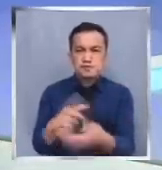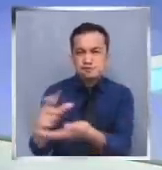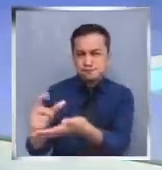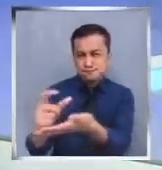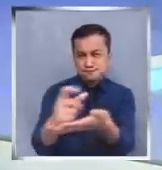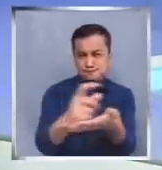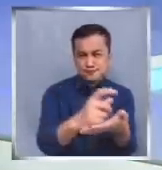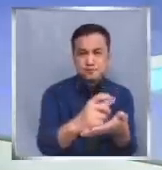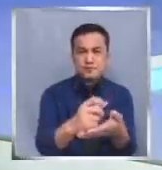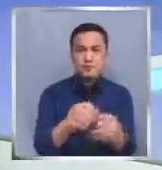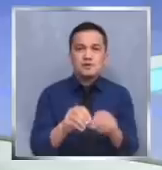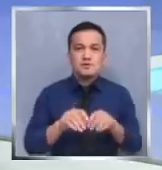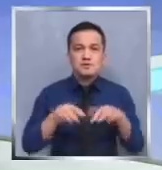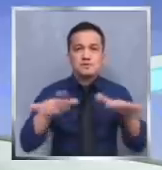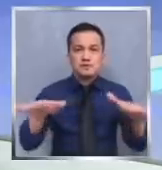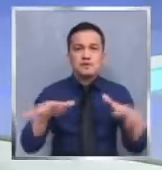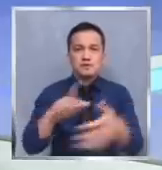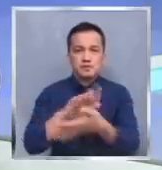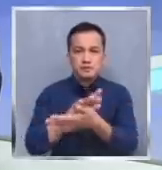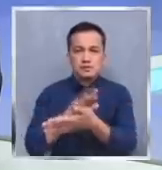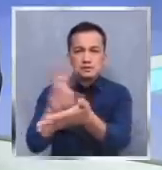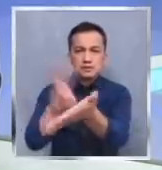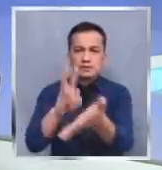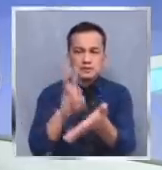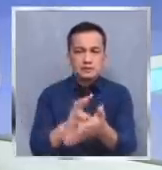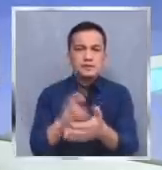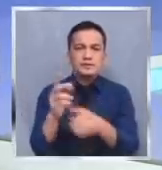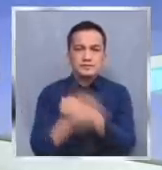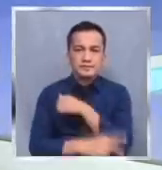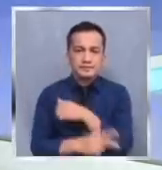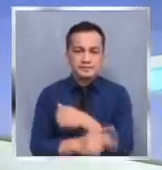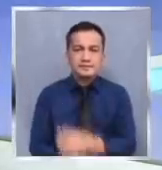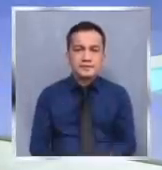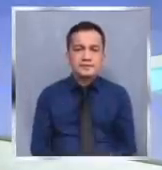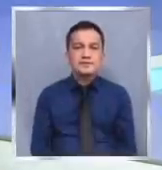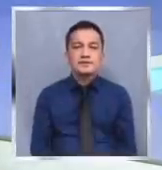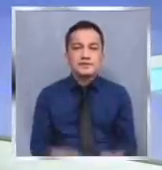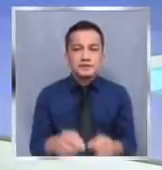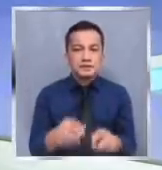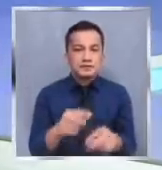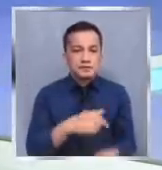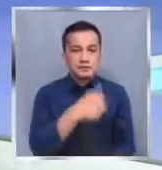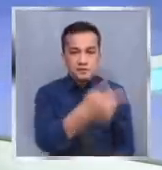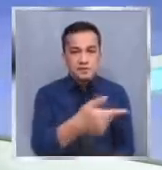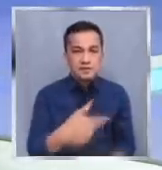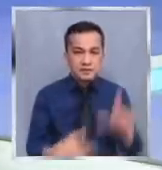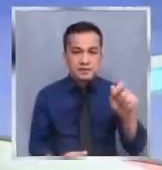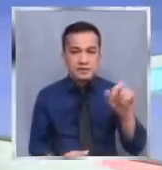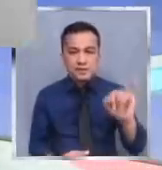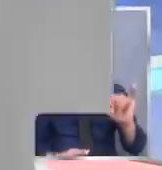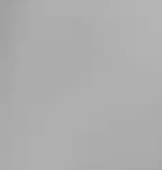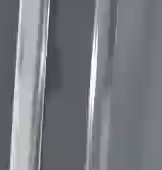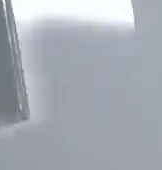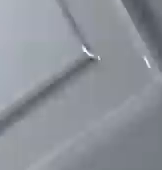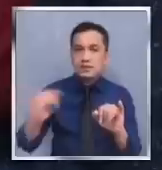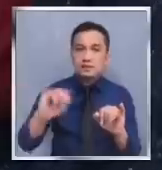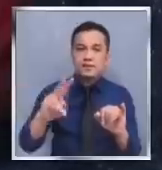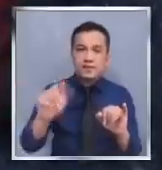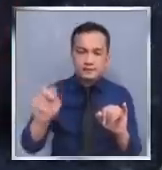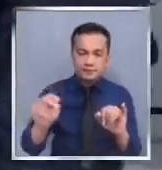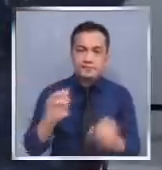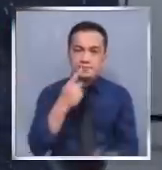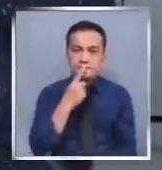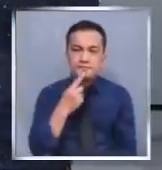ng COVID-19 sa ilang lalawigan. Yan po ang Sanib Puwersang tinutukan ni Nalay Alves at Ivan Mayrina.